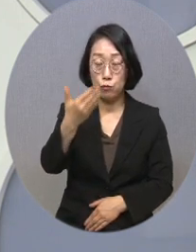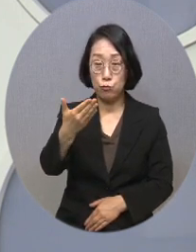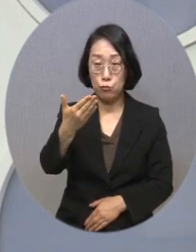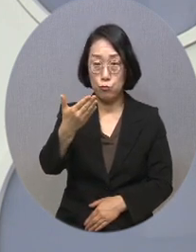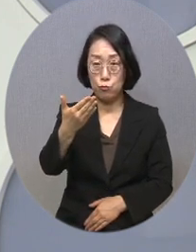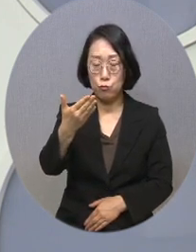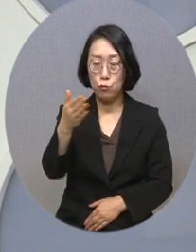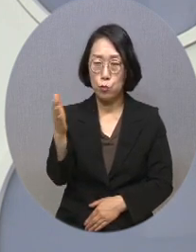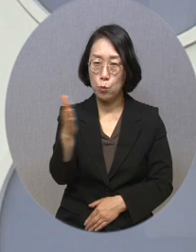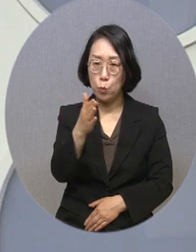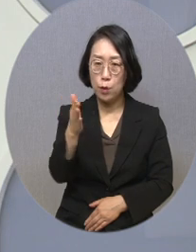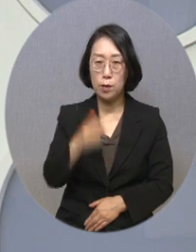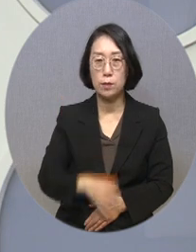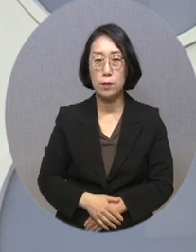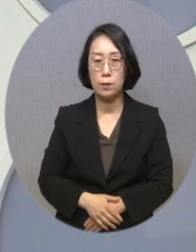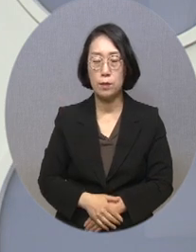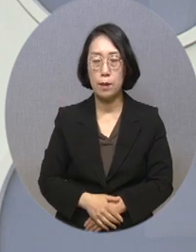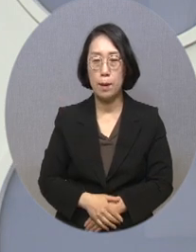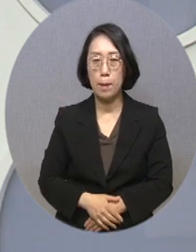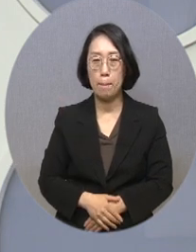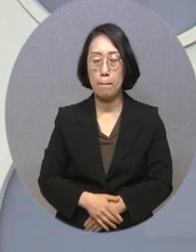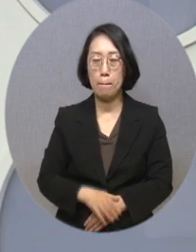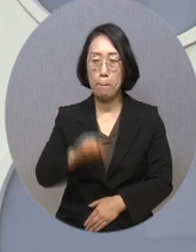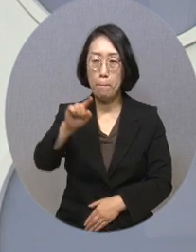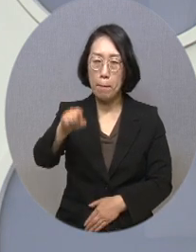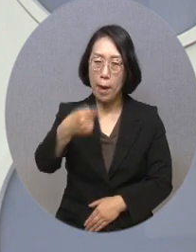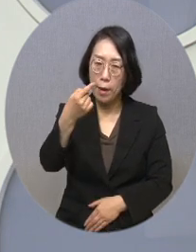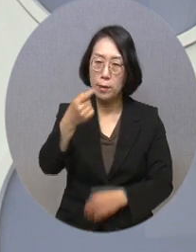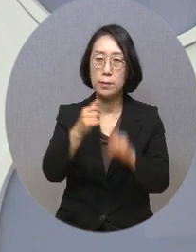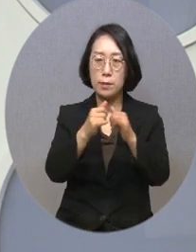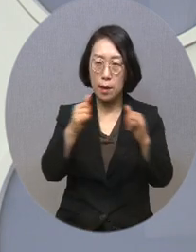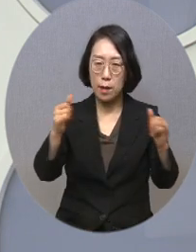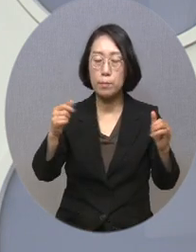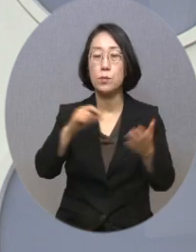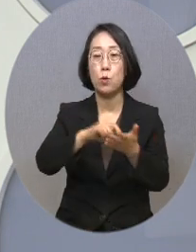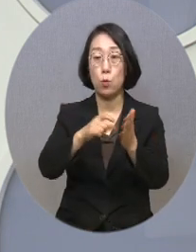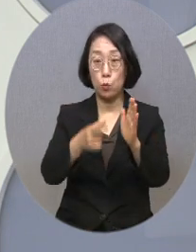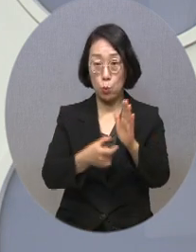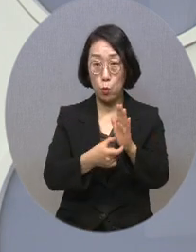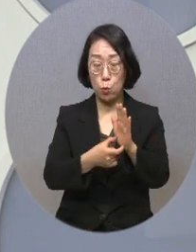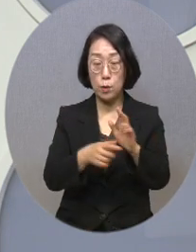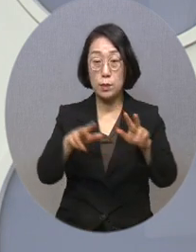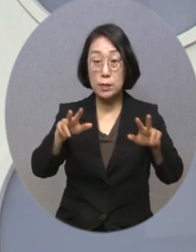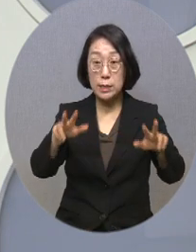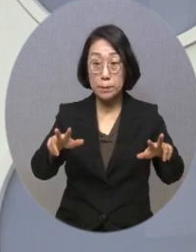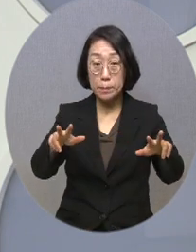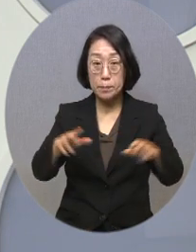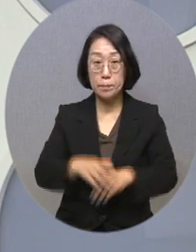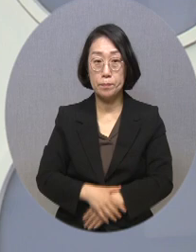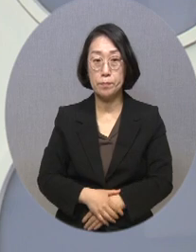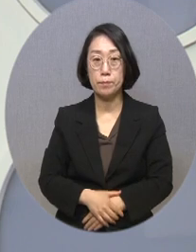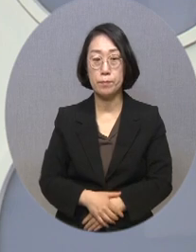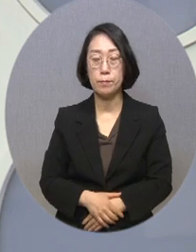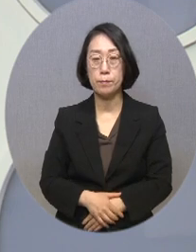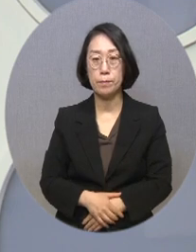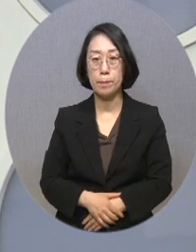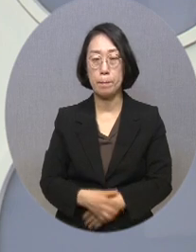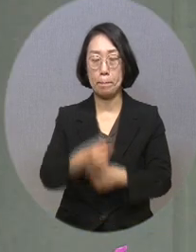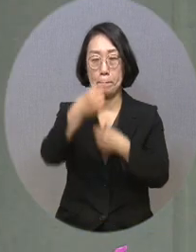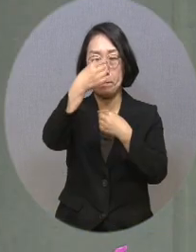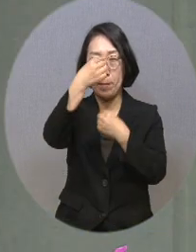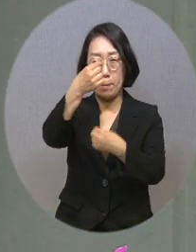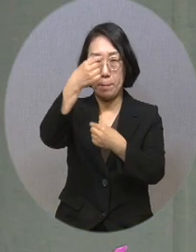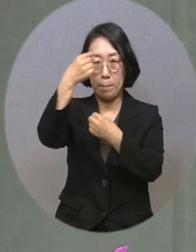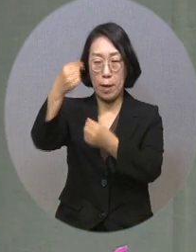1999년도 네. 정도까지는 한 100여 명 미만으로 이렇게 있었는데 지금은 이제 그 정원으로